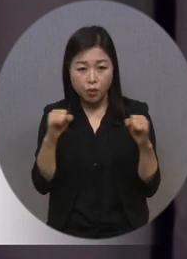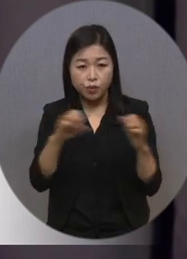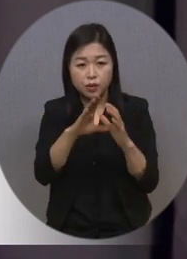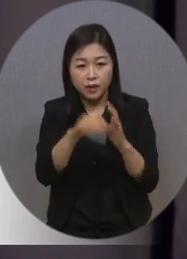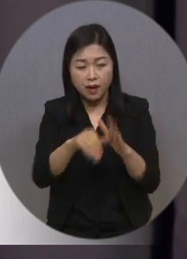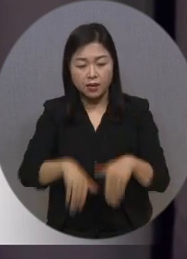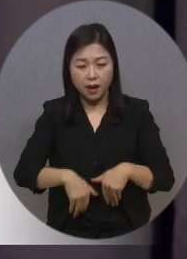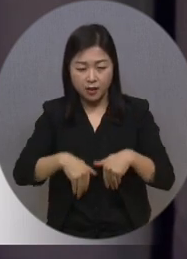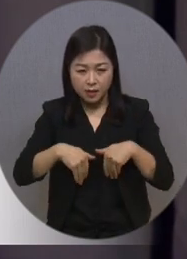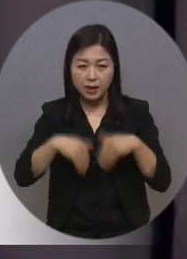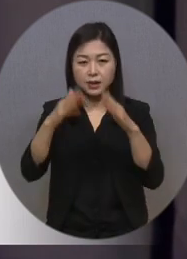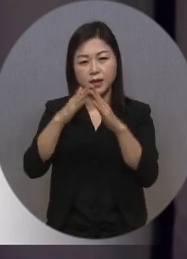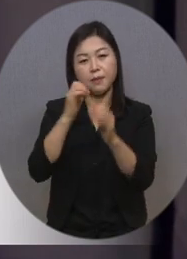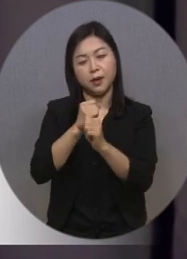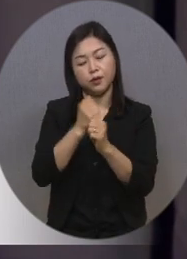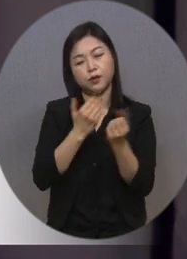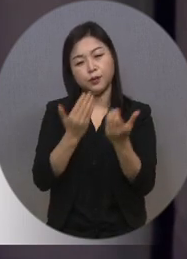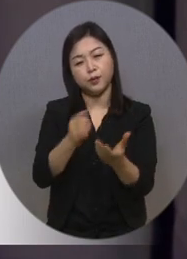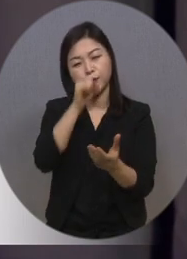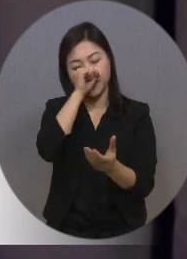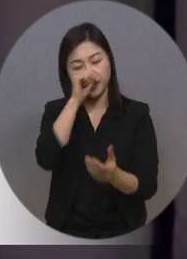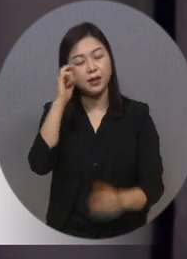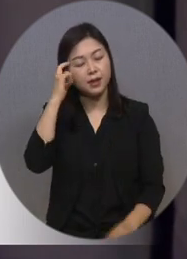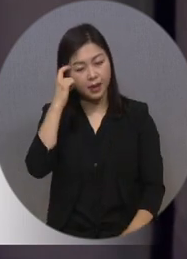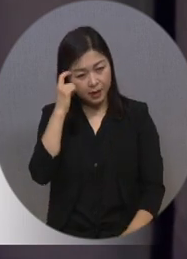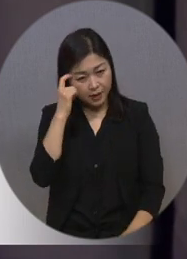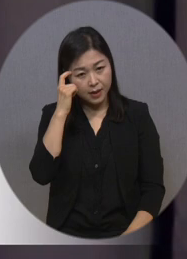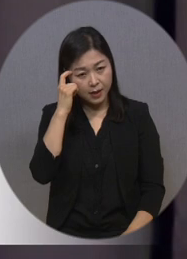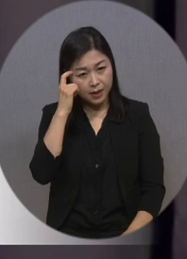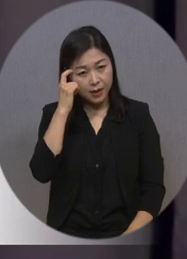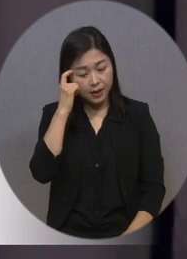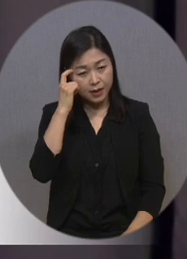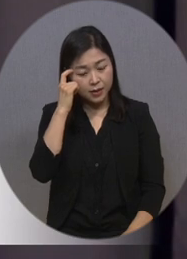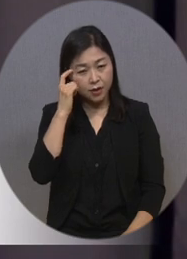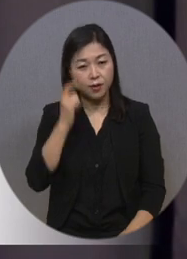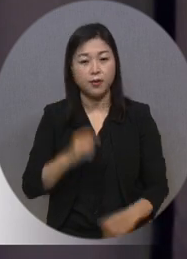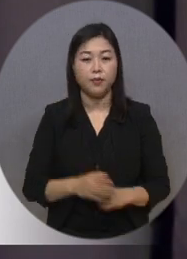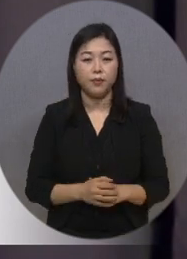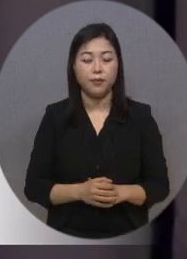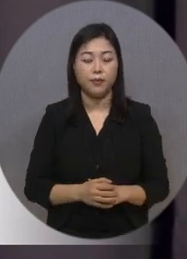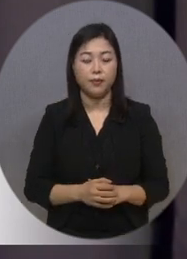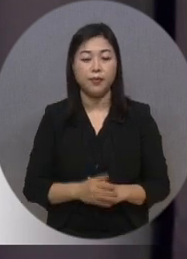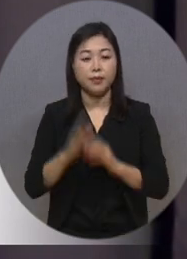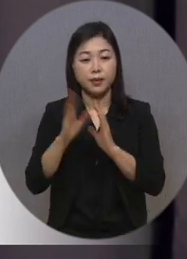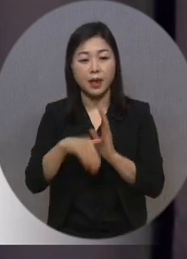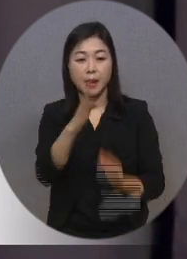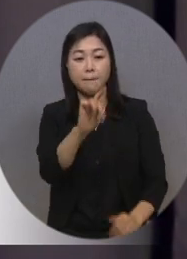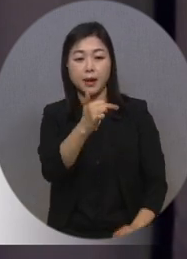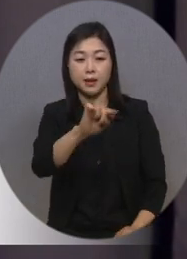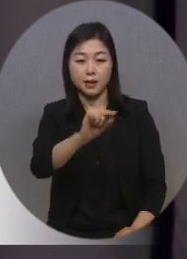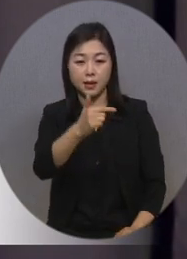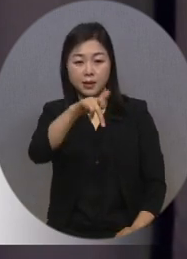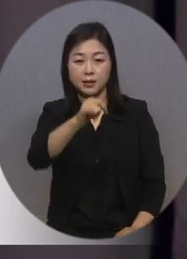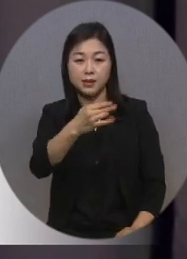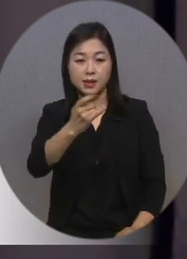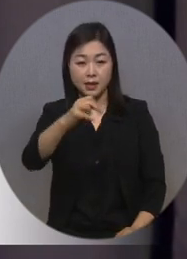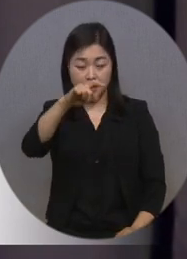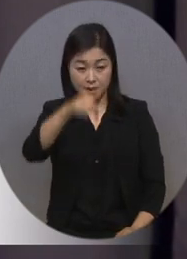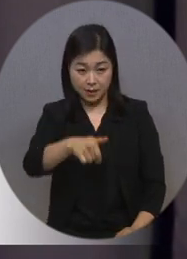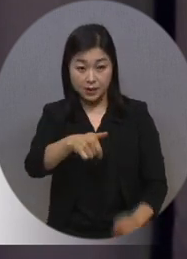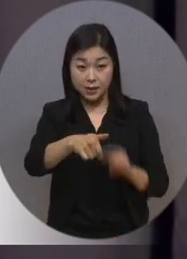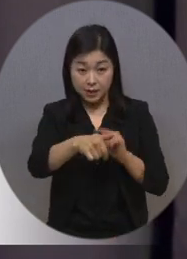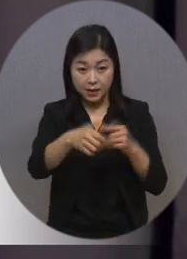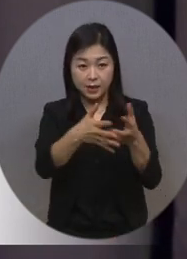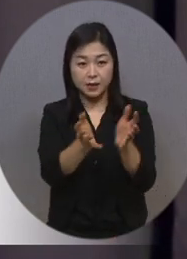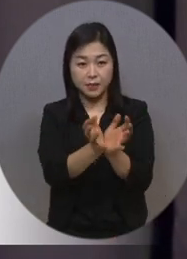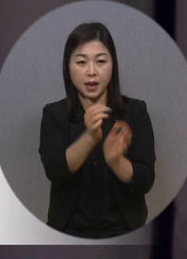더 따뜻한 공간을 만들 수 있었으면 좋겠다라고 생각하고 있을 때 우리 반항크레시 우리